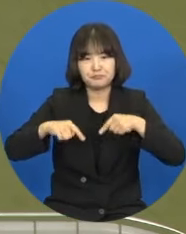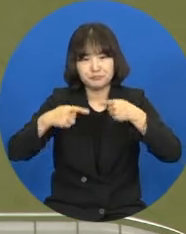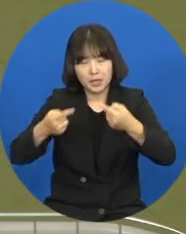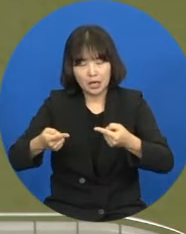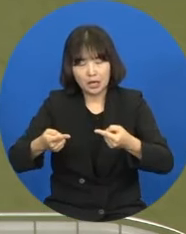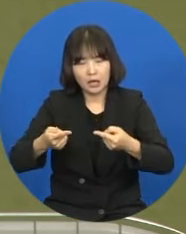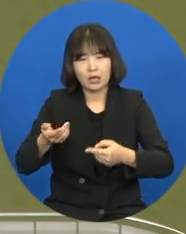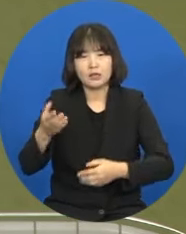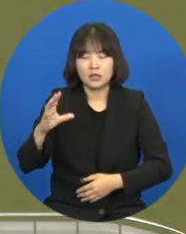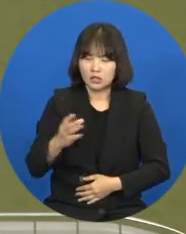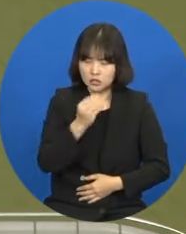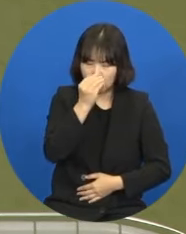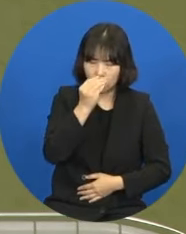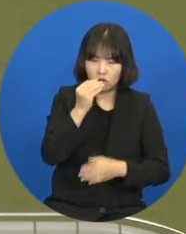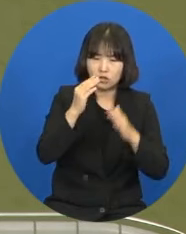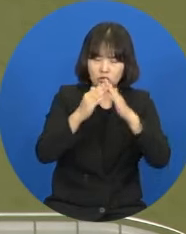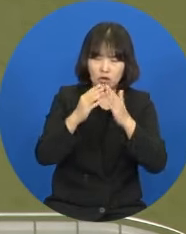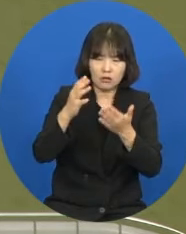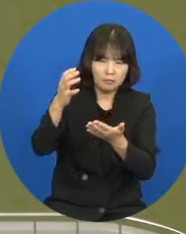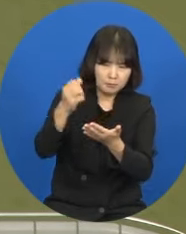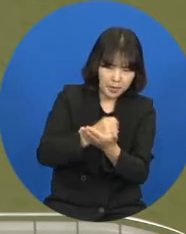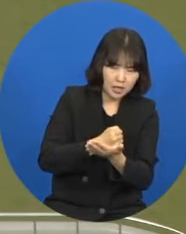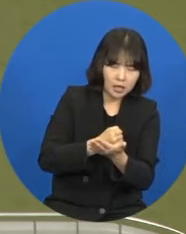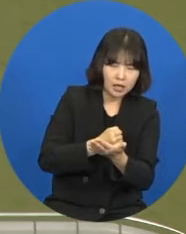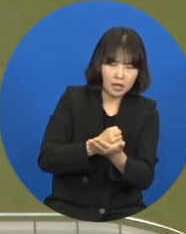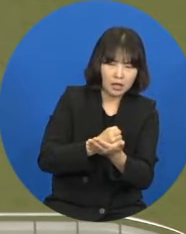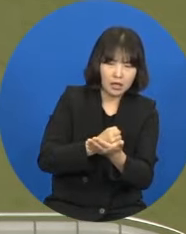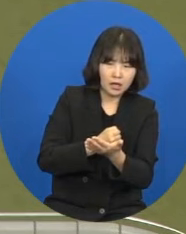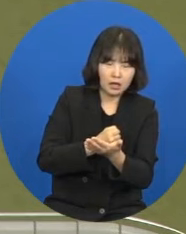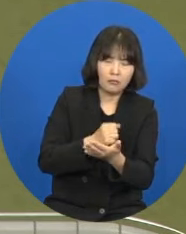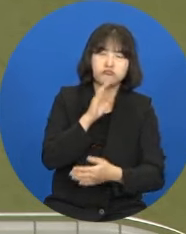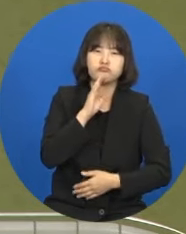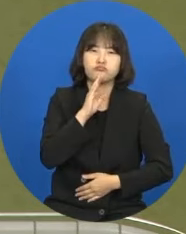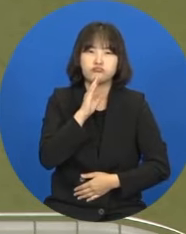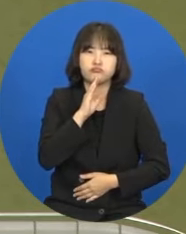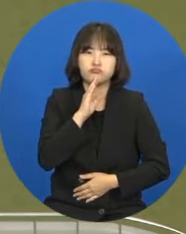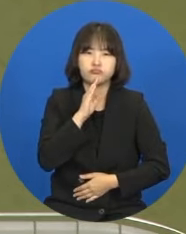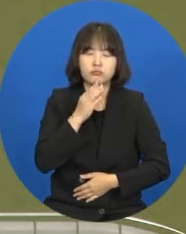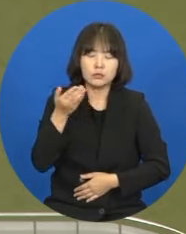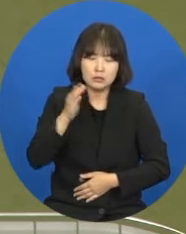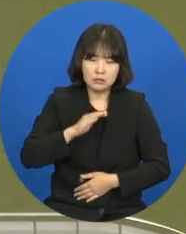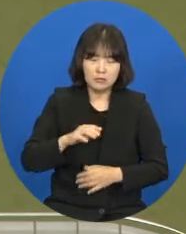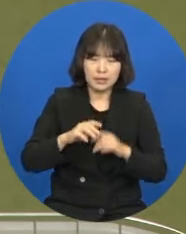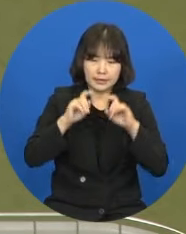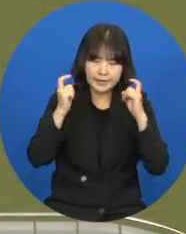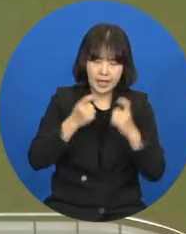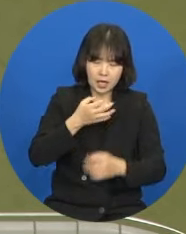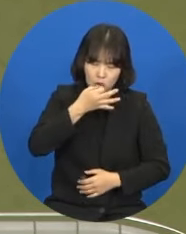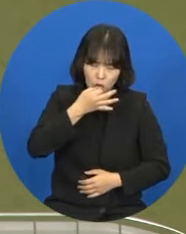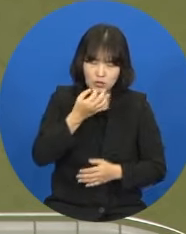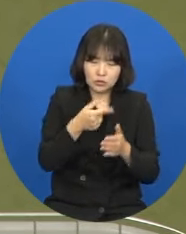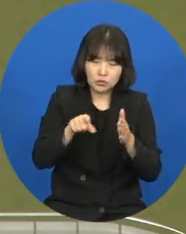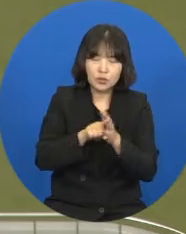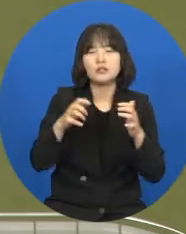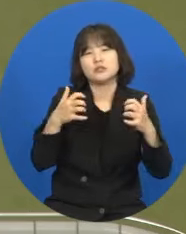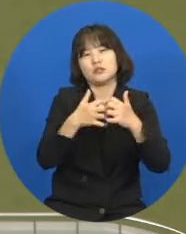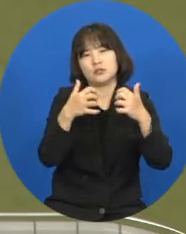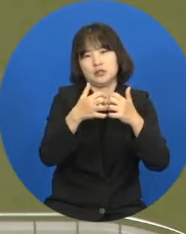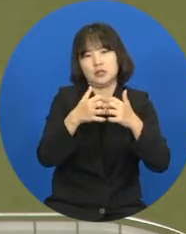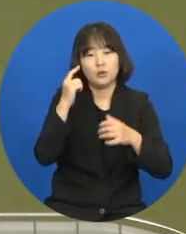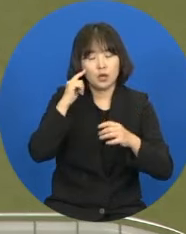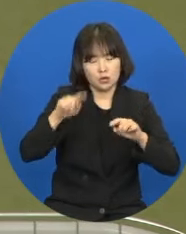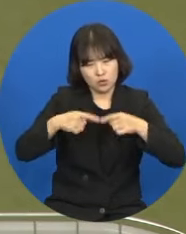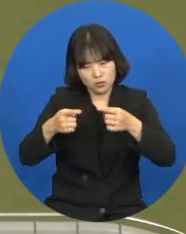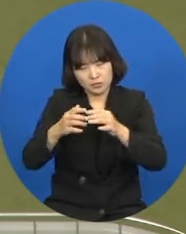탈환 그렇지 빼앗기면 안 되지 그러나 사실은 탐욕을 채우기 위한 전쟁이었습니다 왜냐면 거기에 동참한